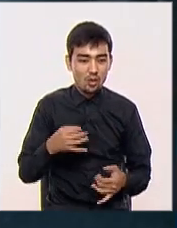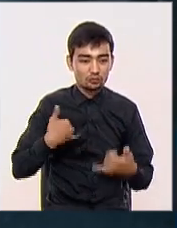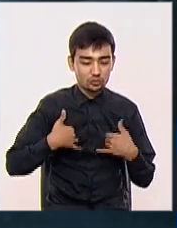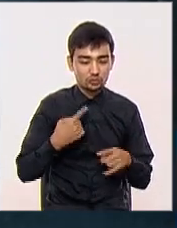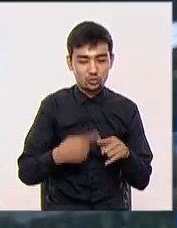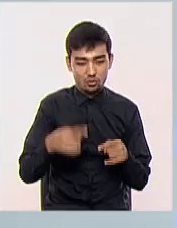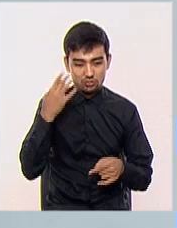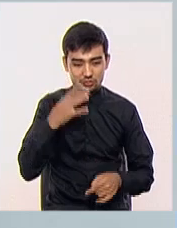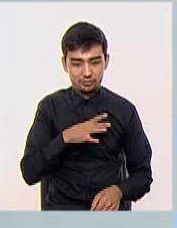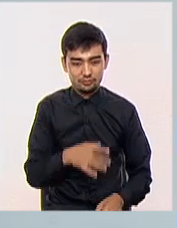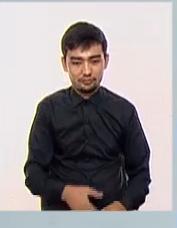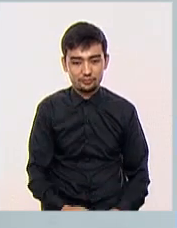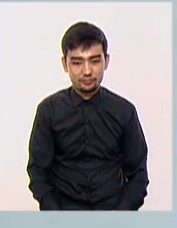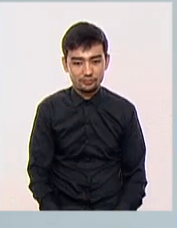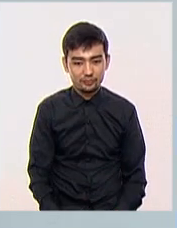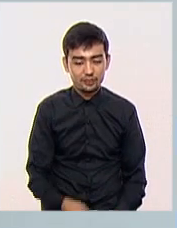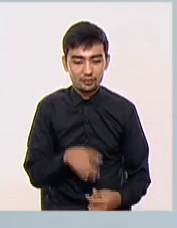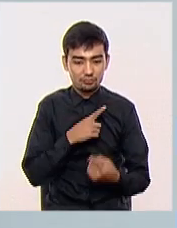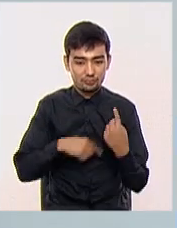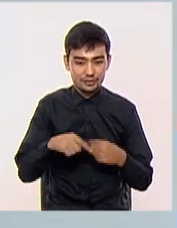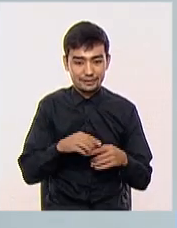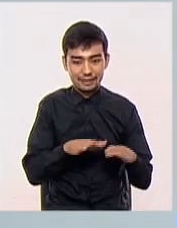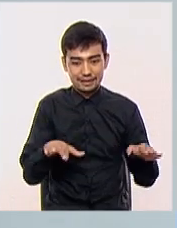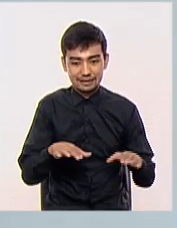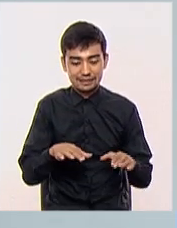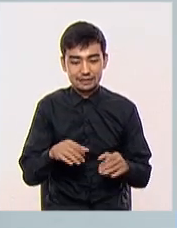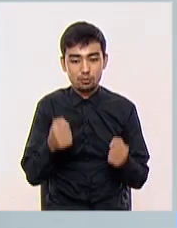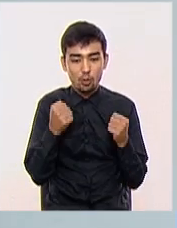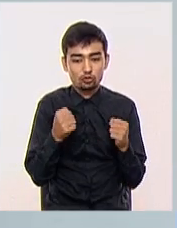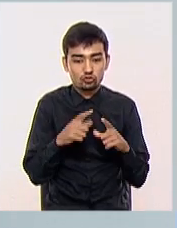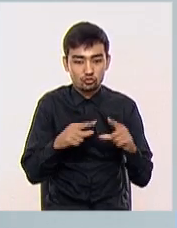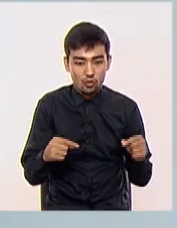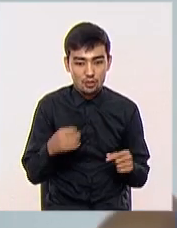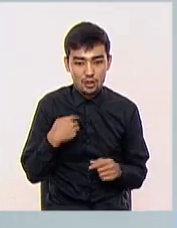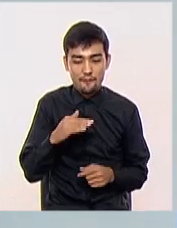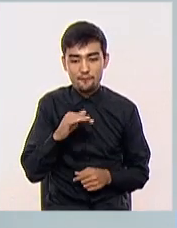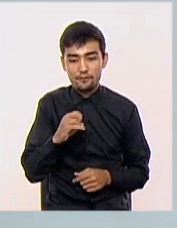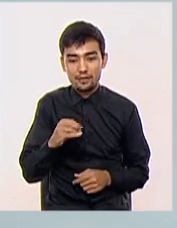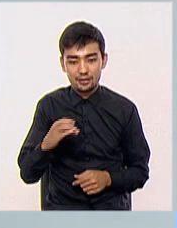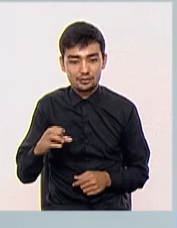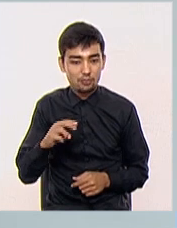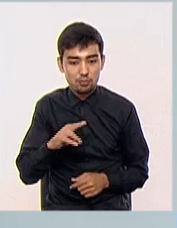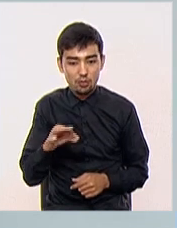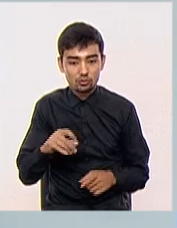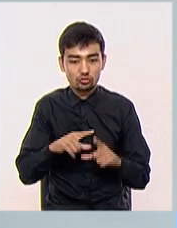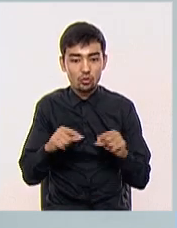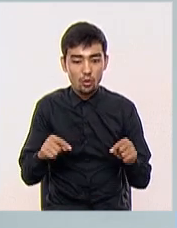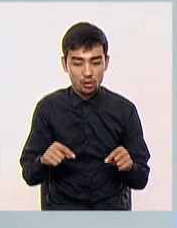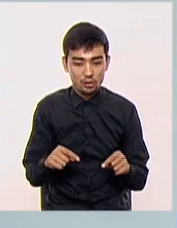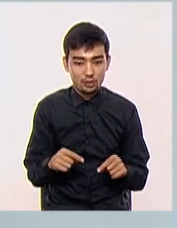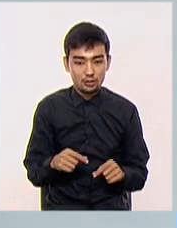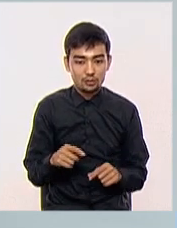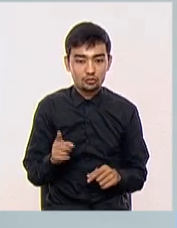мнения. Мы находимся в детской спортивной школе. У нас финансирование по школе, то, что